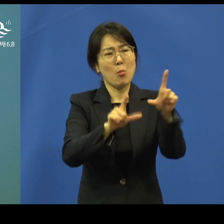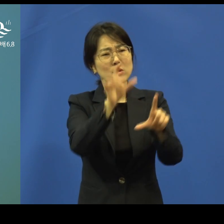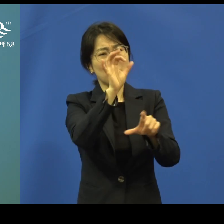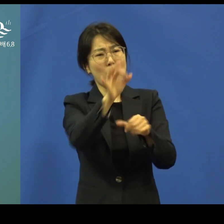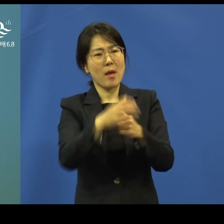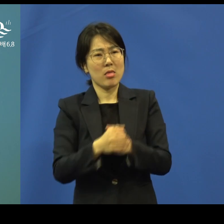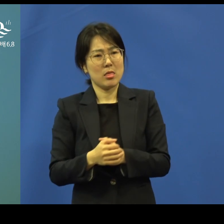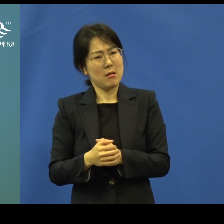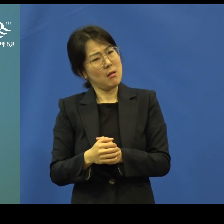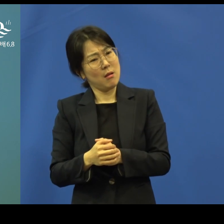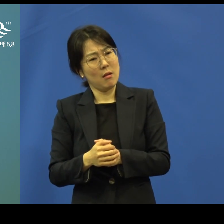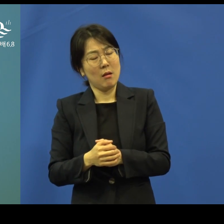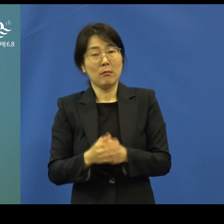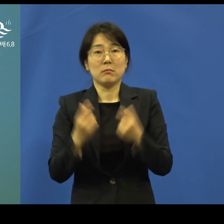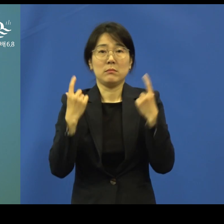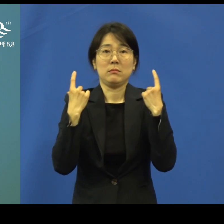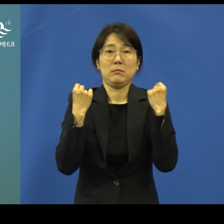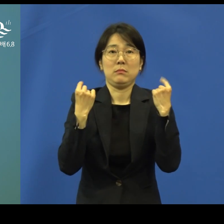그렇다는 거죠.